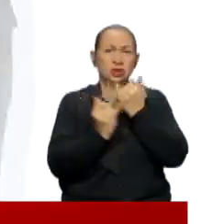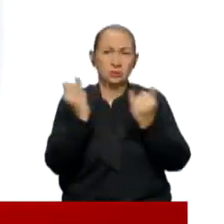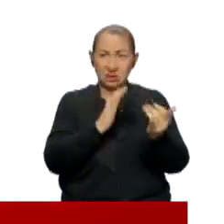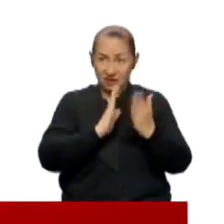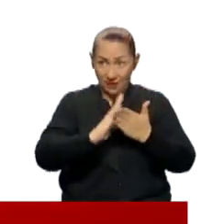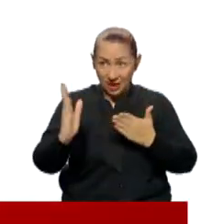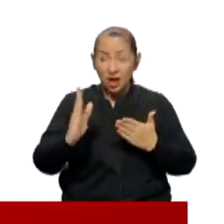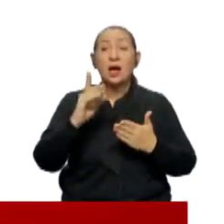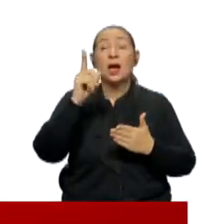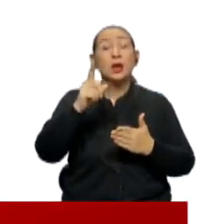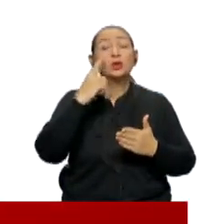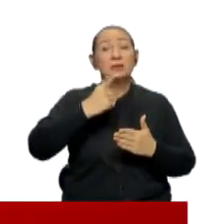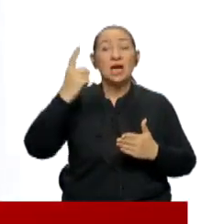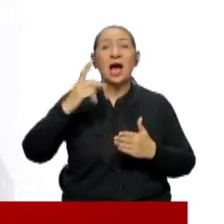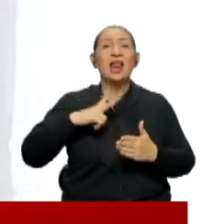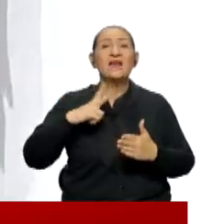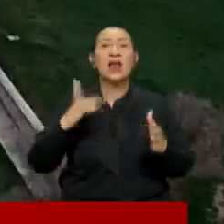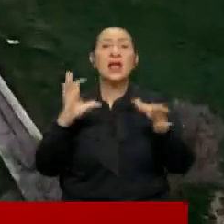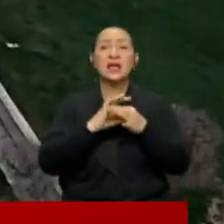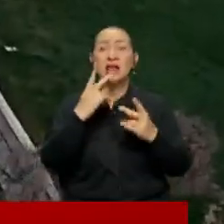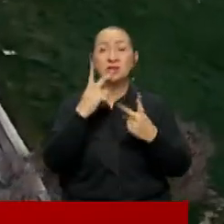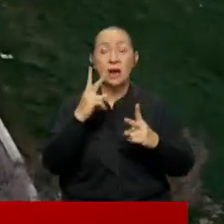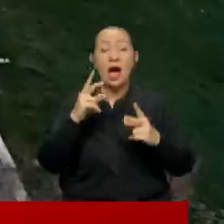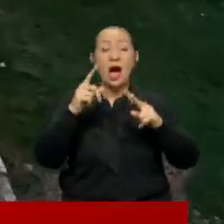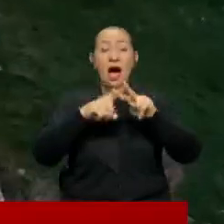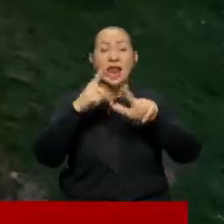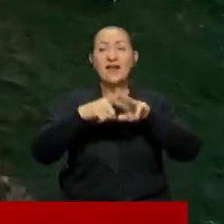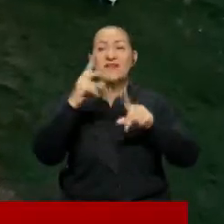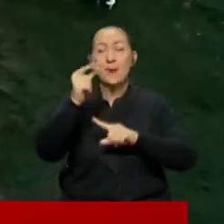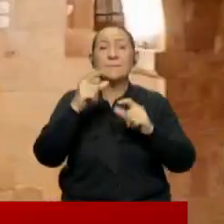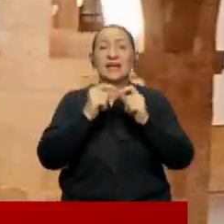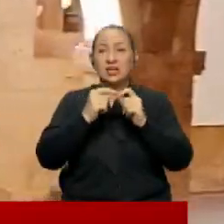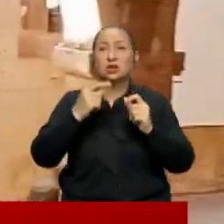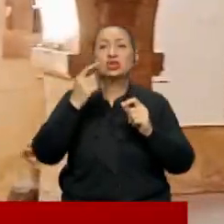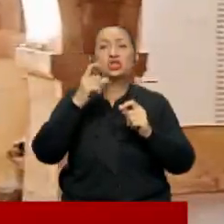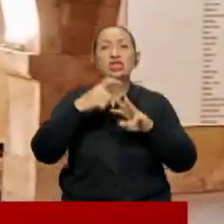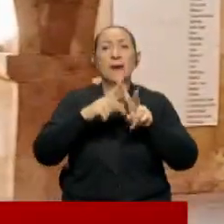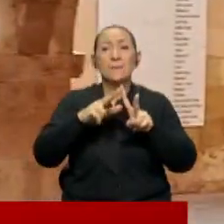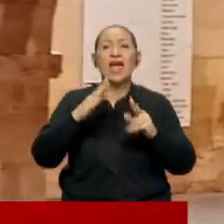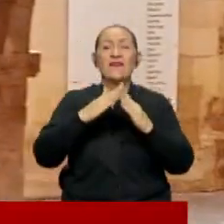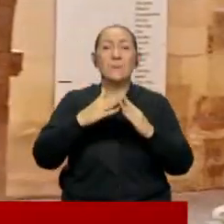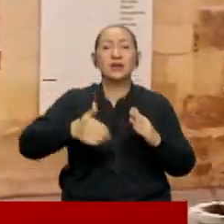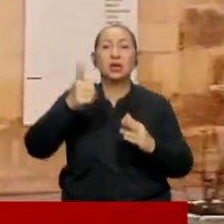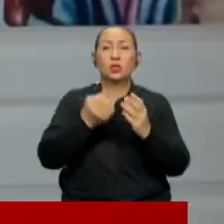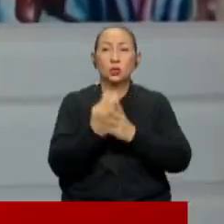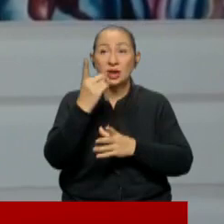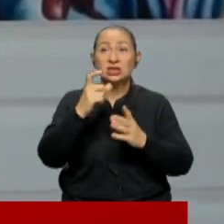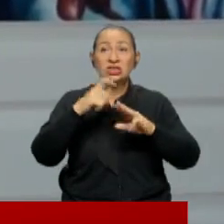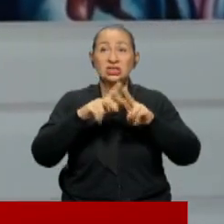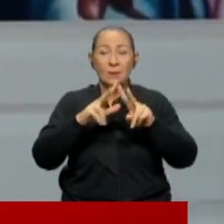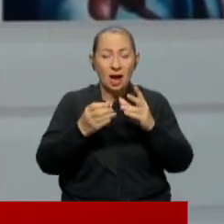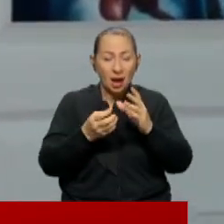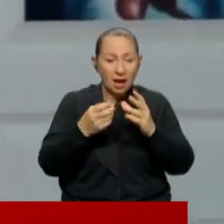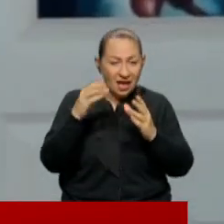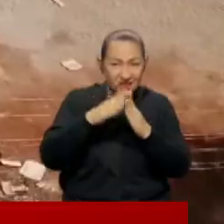Cumhurbaşkanı alevilerle ilgili yeni adımı açıkladı Alevi Bektaşi kültür ve Cemevi Başkanlığı kuruluyor cemevlerinin aydınlatma